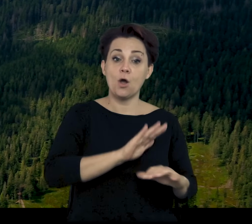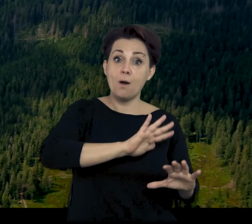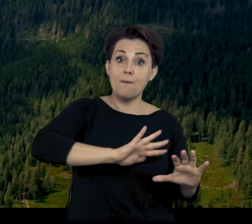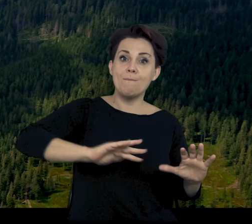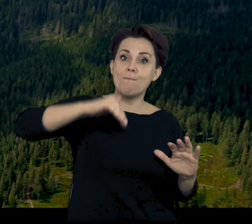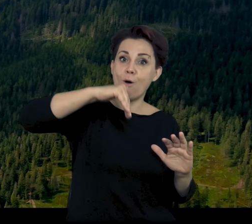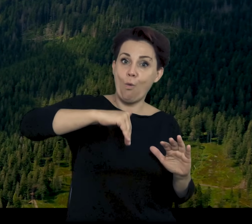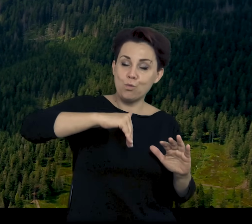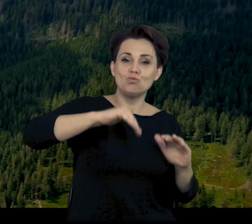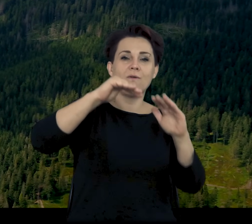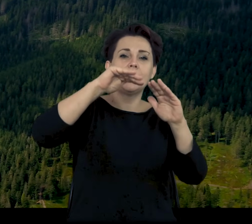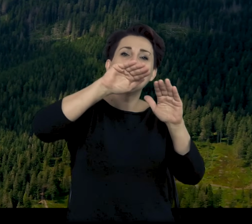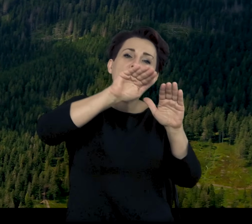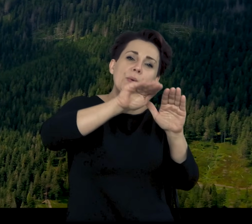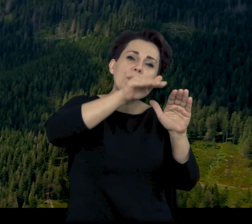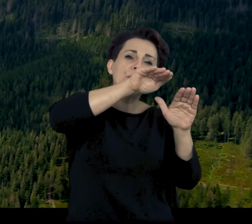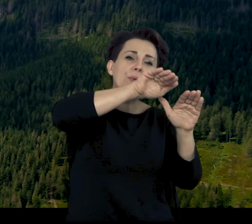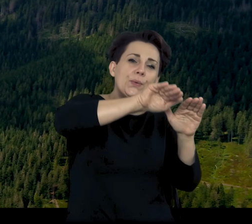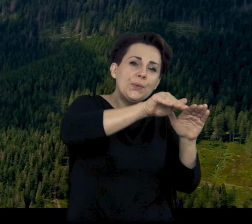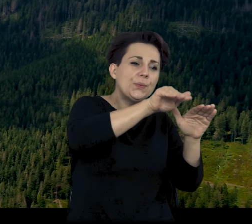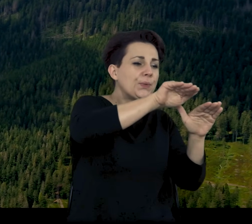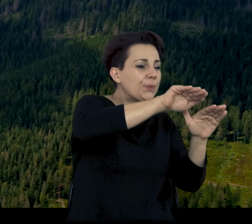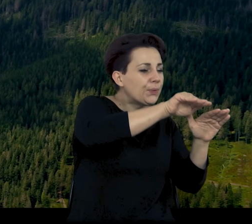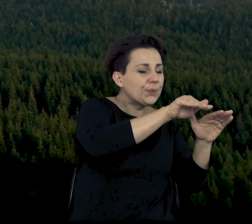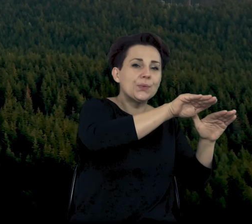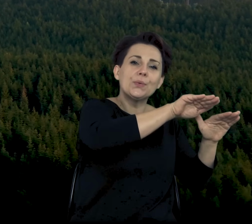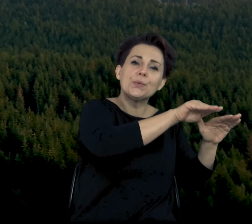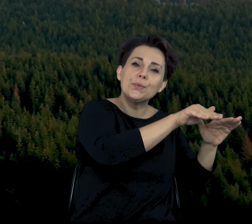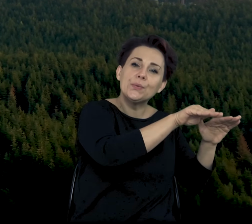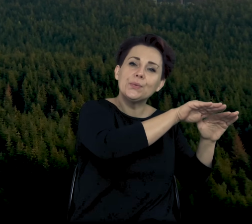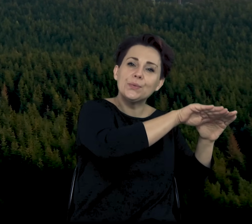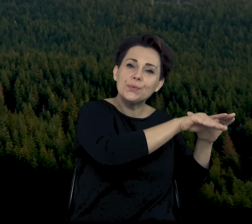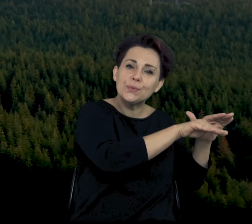Południowe natomiast są bardziej wypłaszczone